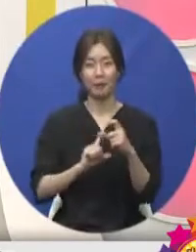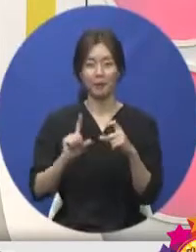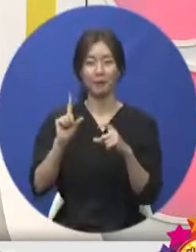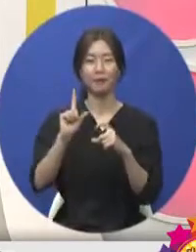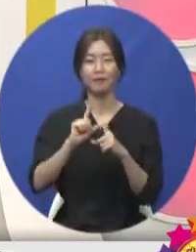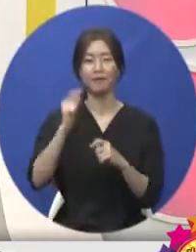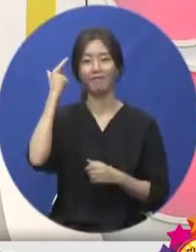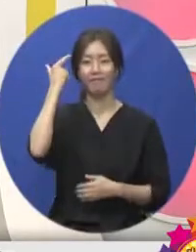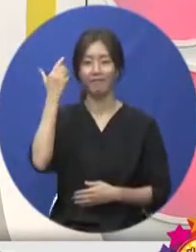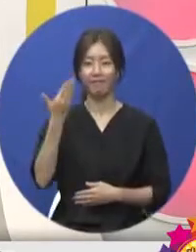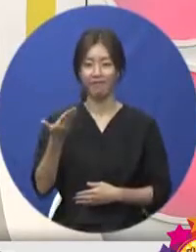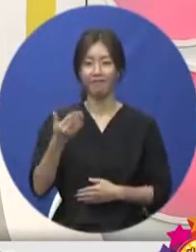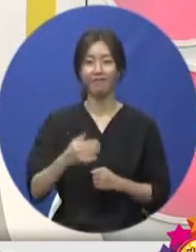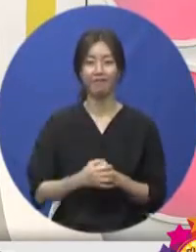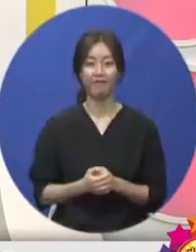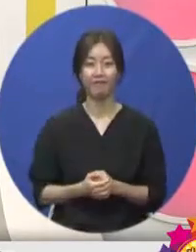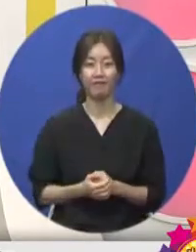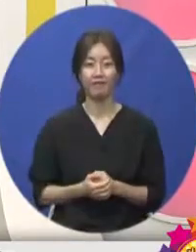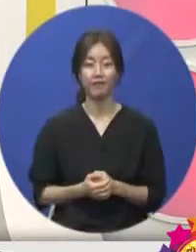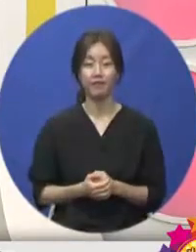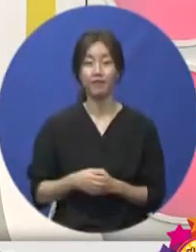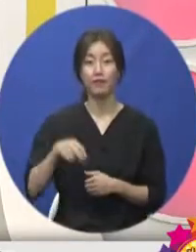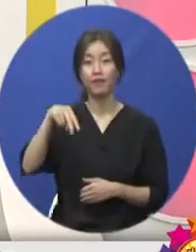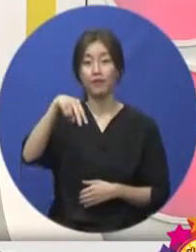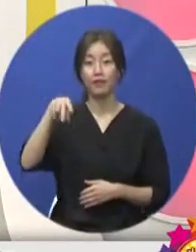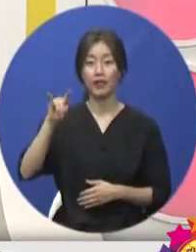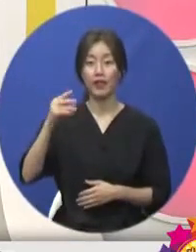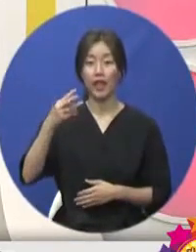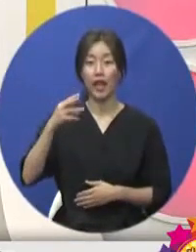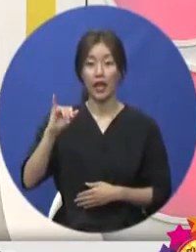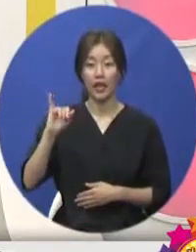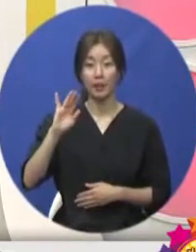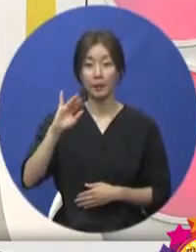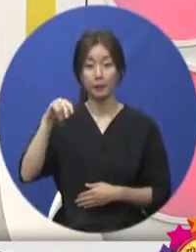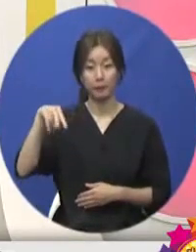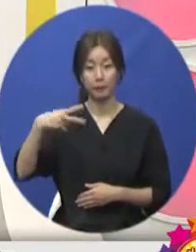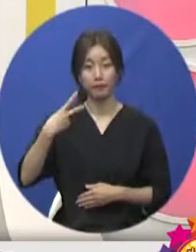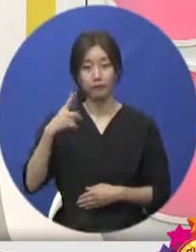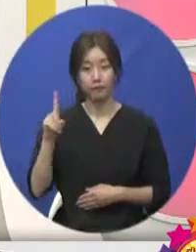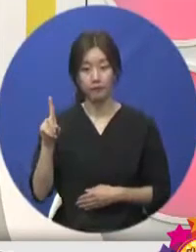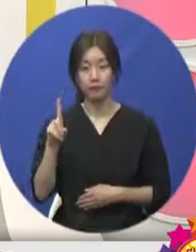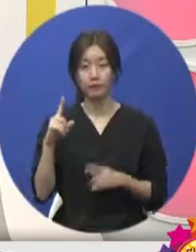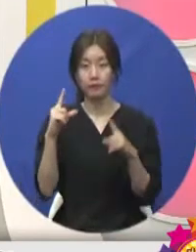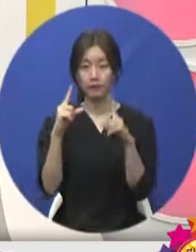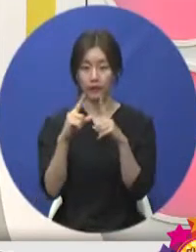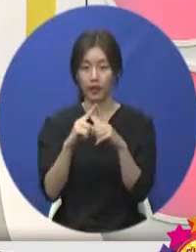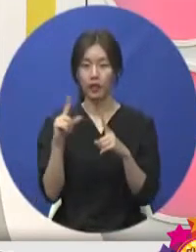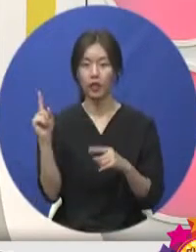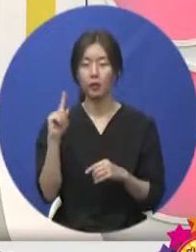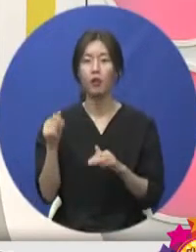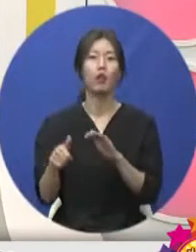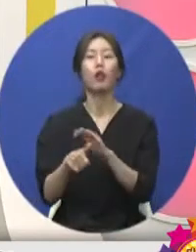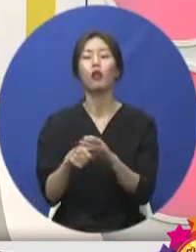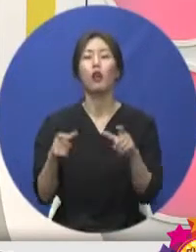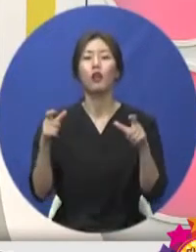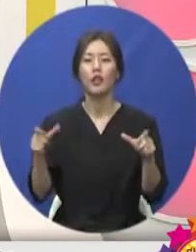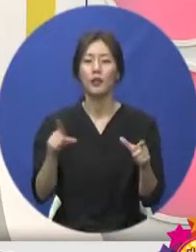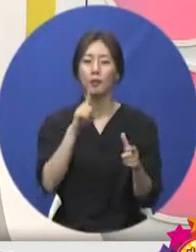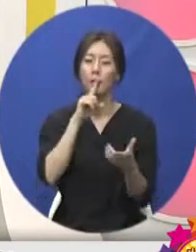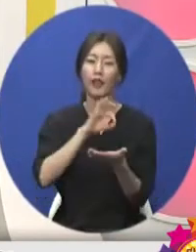네. 보여드리라고 그랬네요. 예, 한번 나왔네. 네, 오늘은 또 알쏭달쏭 사투리 퀴즈는요. 예. 세리삐따는